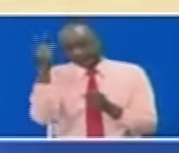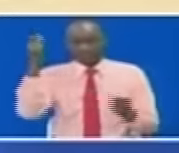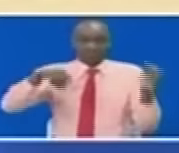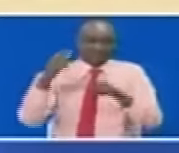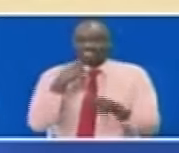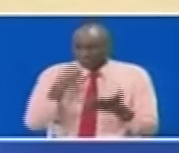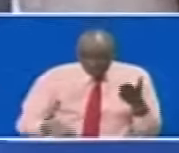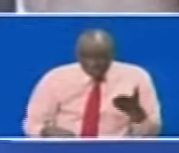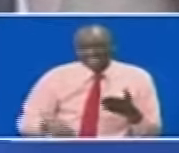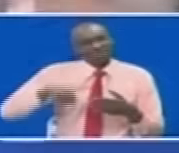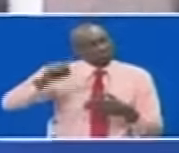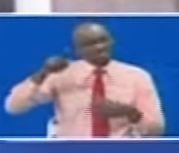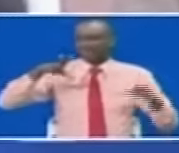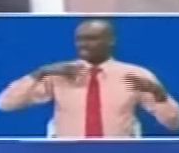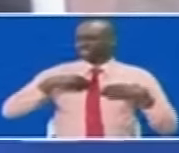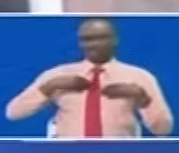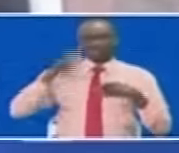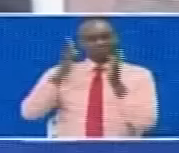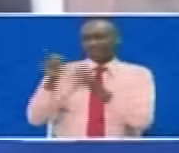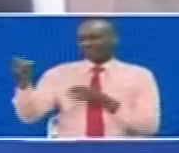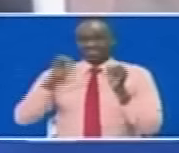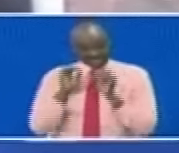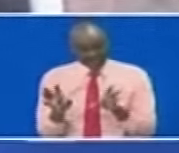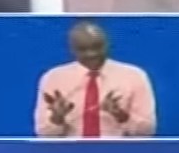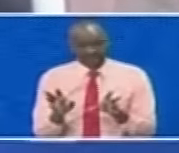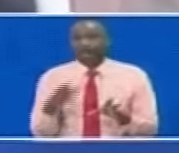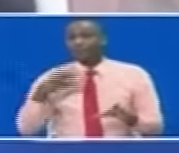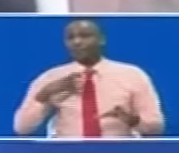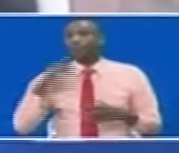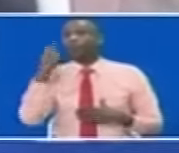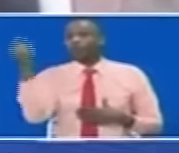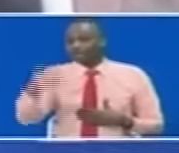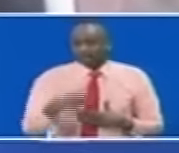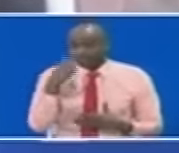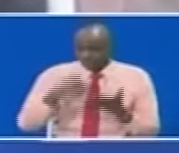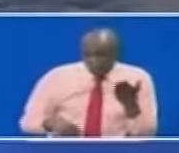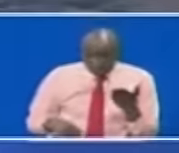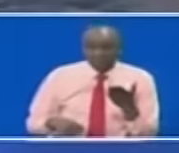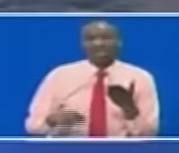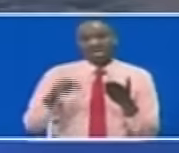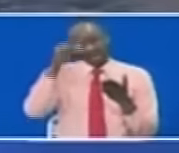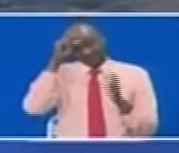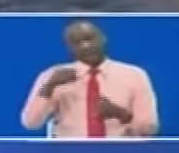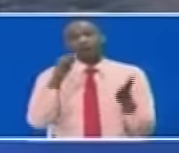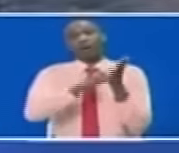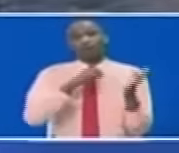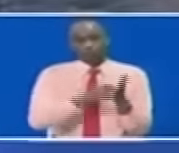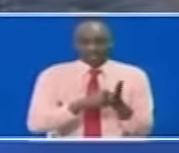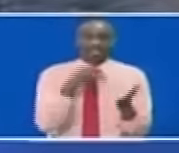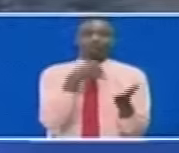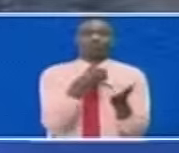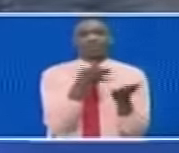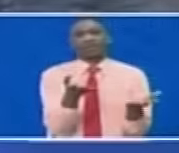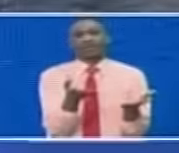KANU haiafikiani na mpango uliotolewa na Jubilee. Walihudhuria hafla hiyo wanajumuisha gavana wa Makueni Profesa Kivutha